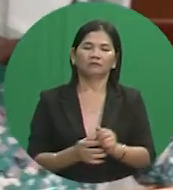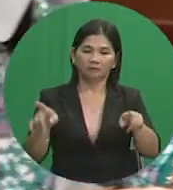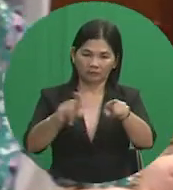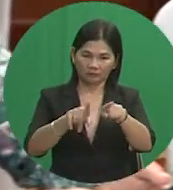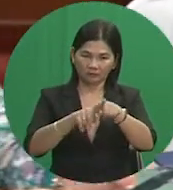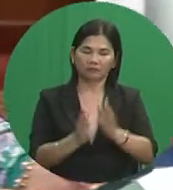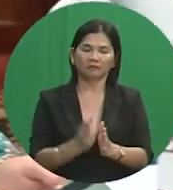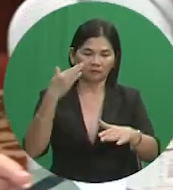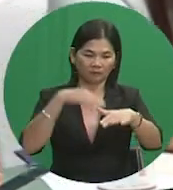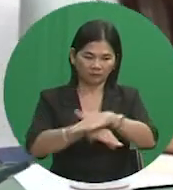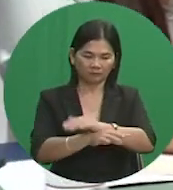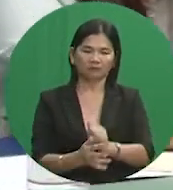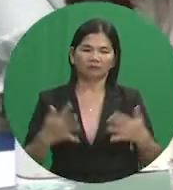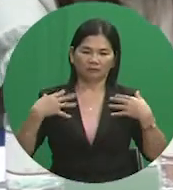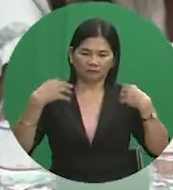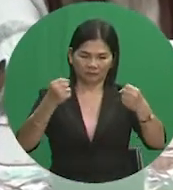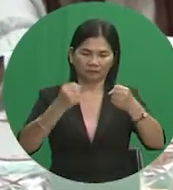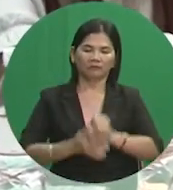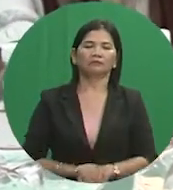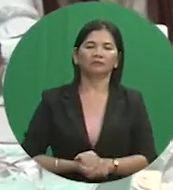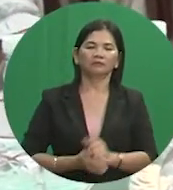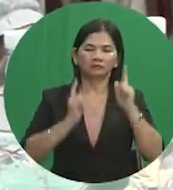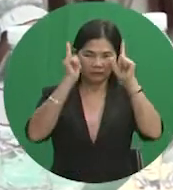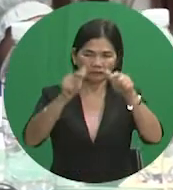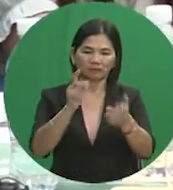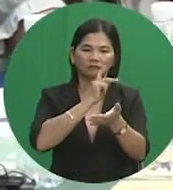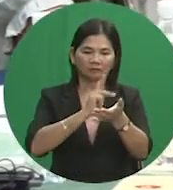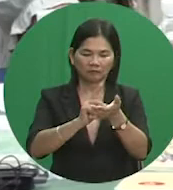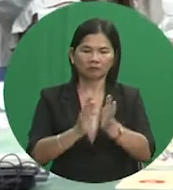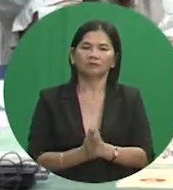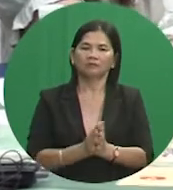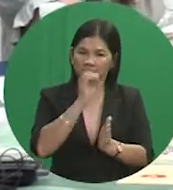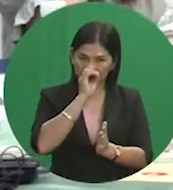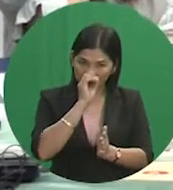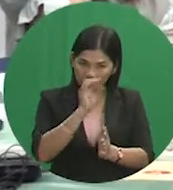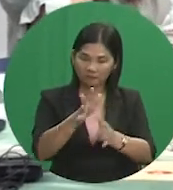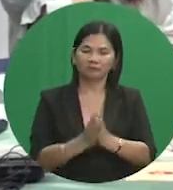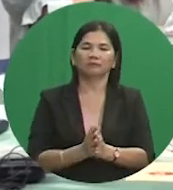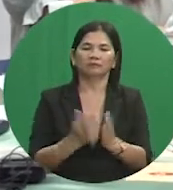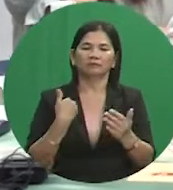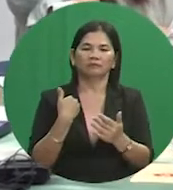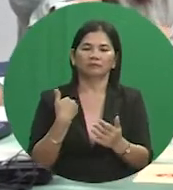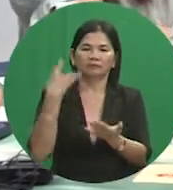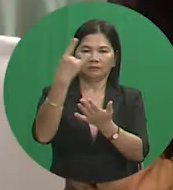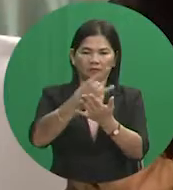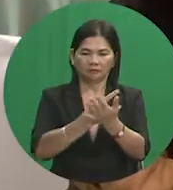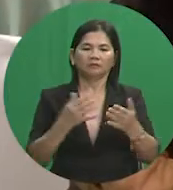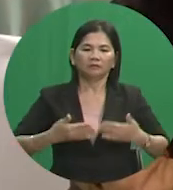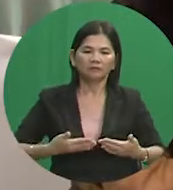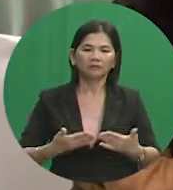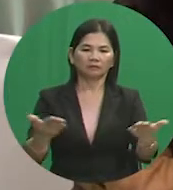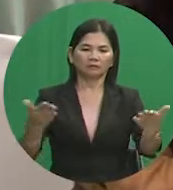หนึ่งบันโจเต็งสับเพียบเย็นเดอร์แอดดอมรอนเลขาติกาบันกู้บันเจตหาในเลิมเมตฐานการแต่ตุลุมตะ